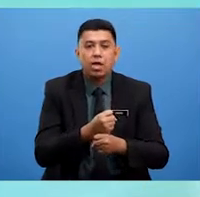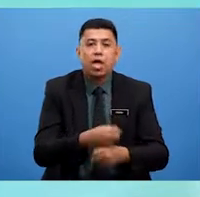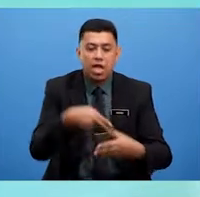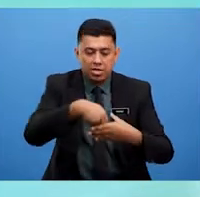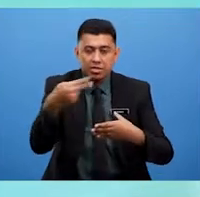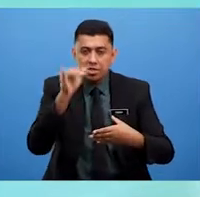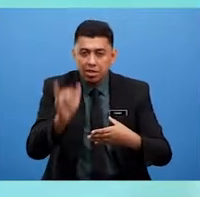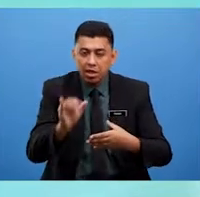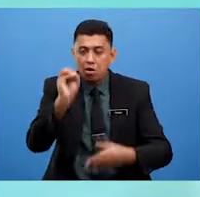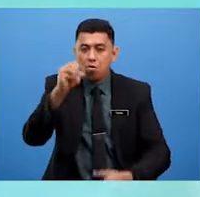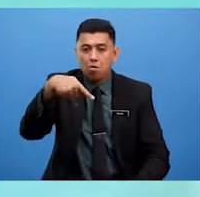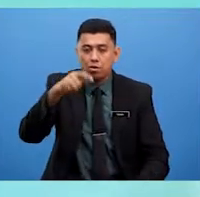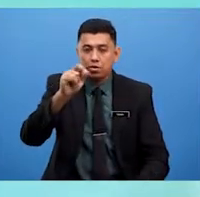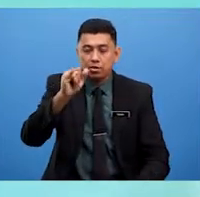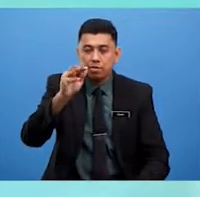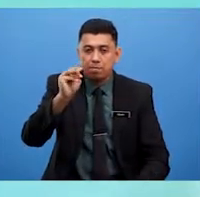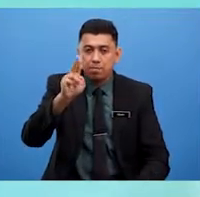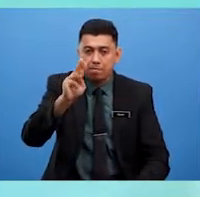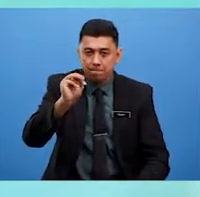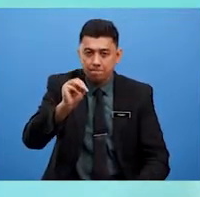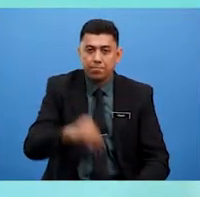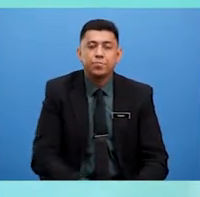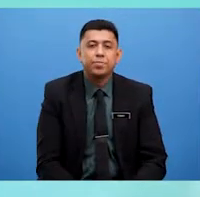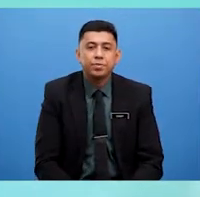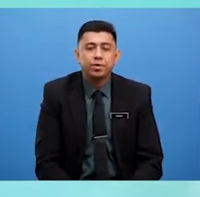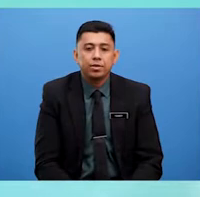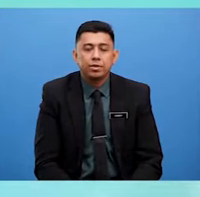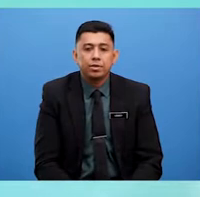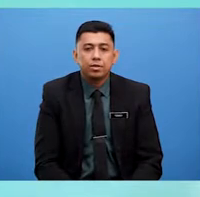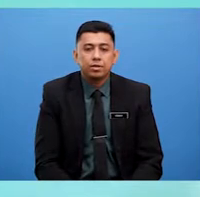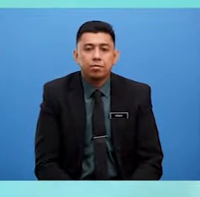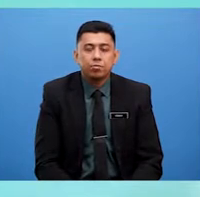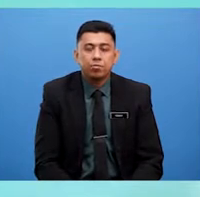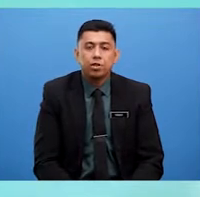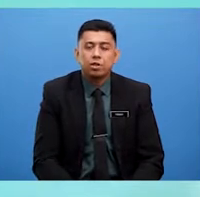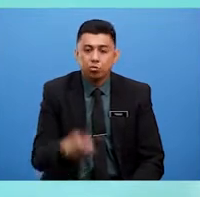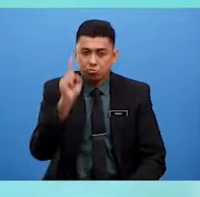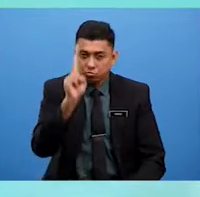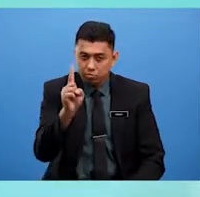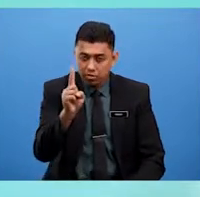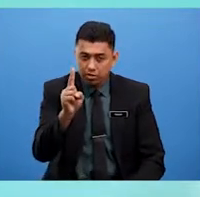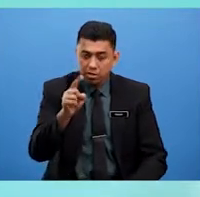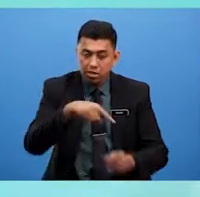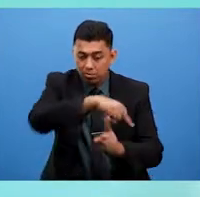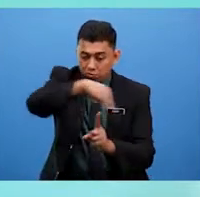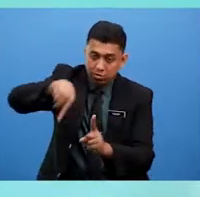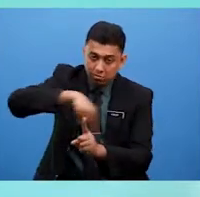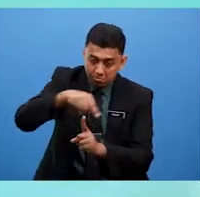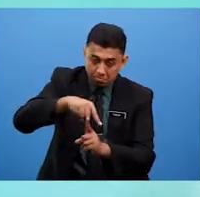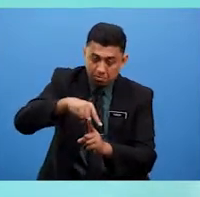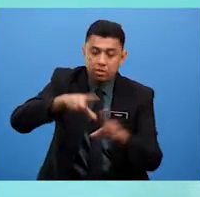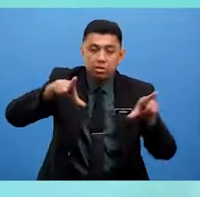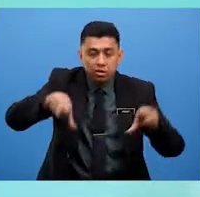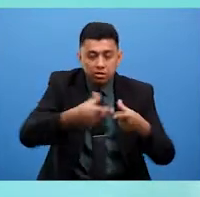optimum. Kitaran latihan? Ya, kitaran latihan merupakan satu pusingan latihan